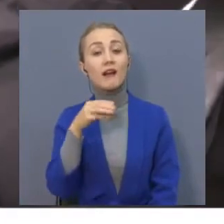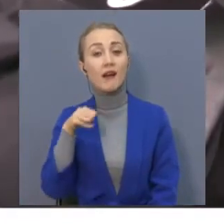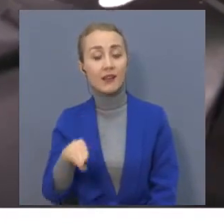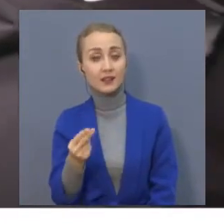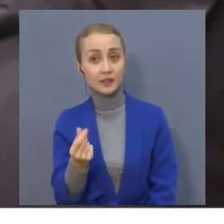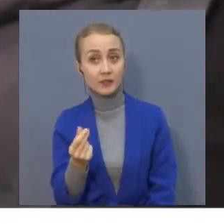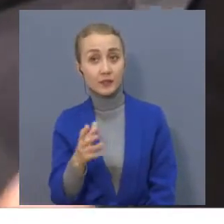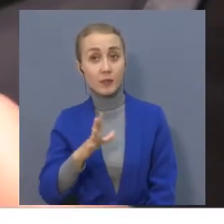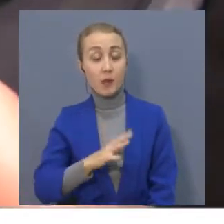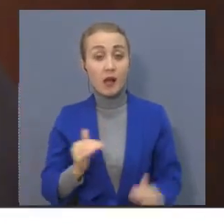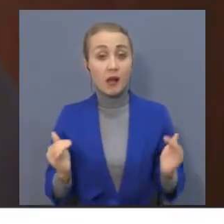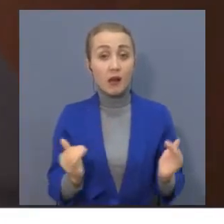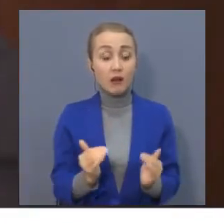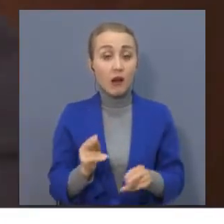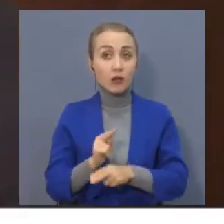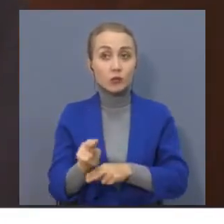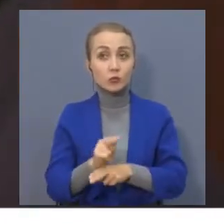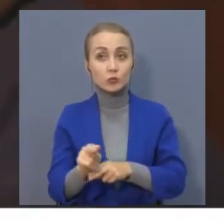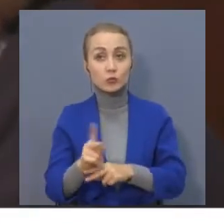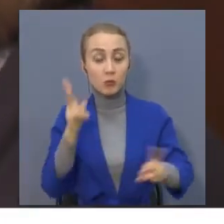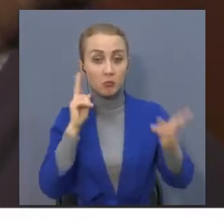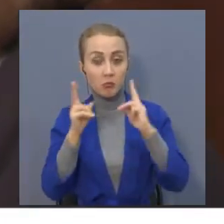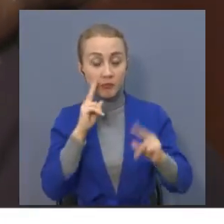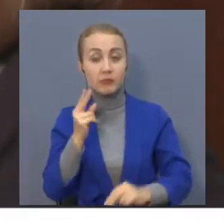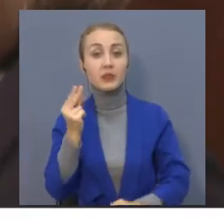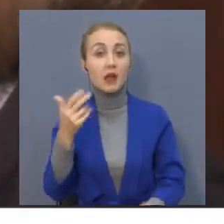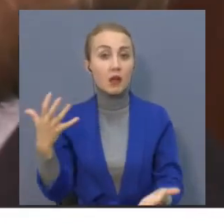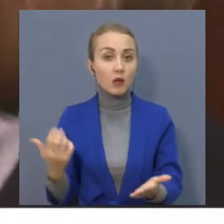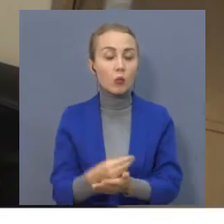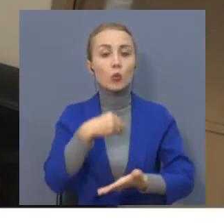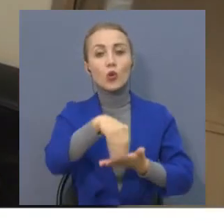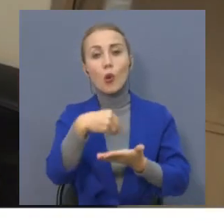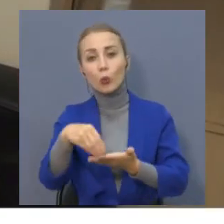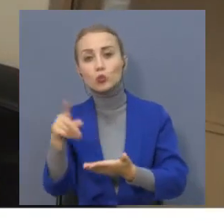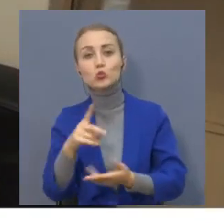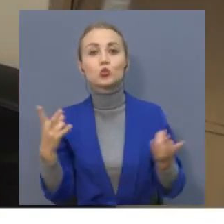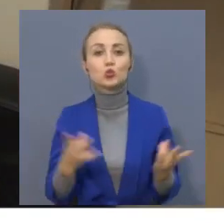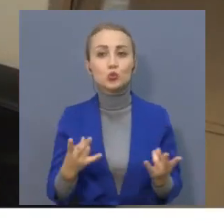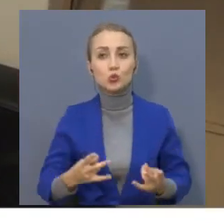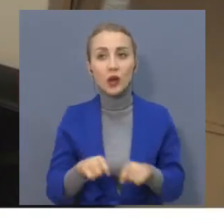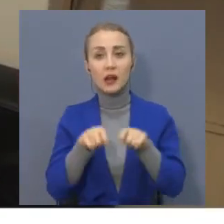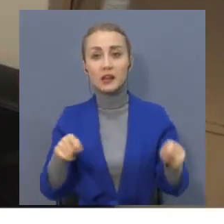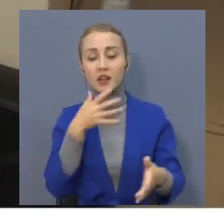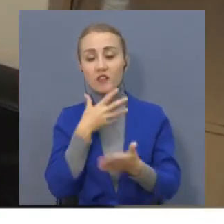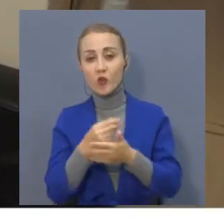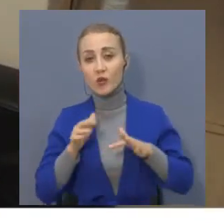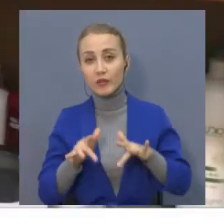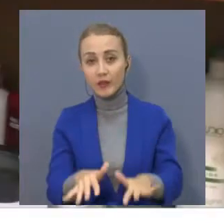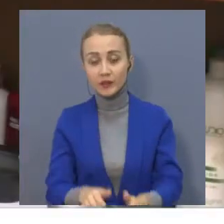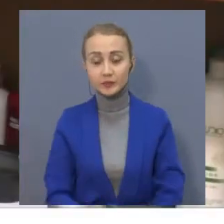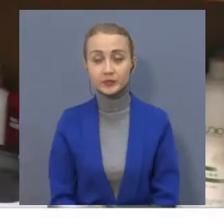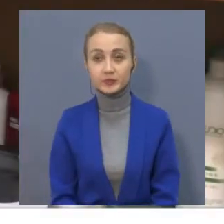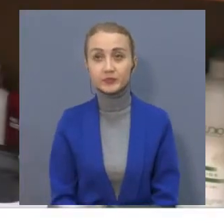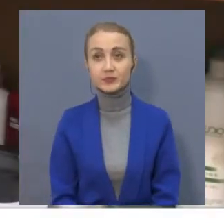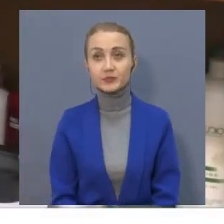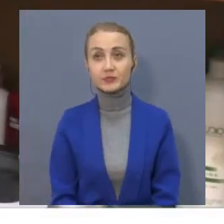атанды. Түскен қаржыға шаштарашы салонына тиесілі құрал жабдықтарын сатып алып, ісін бастап кеткен. Вот я теперь парикмахер универсал.